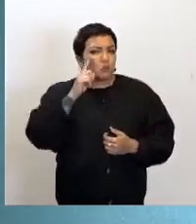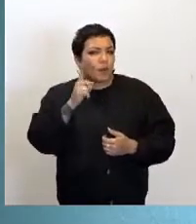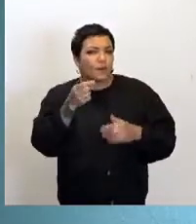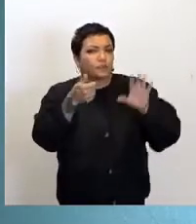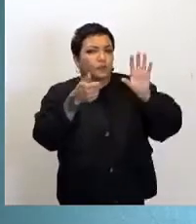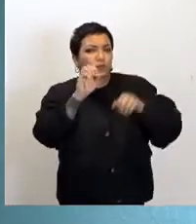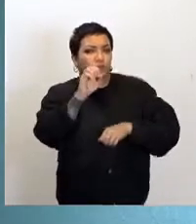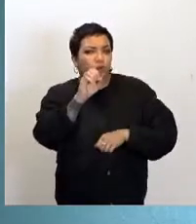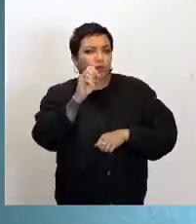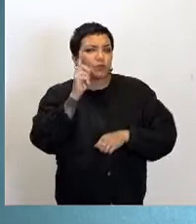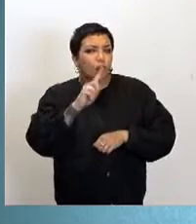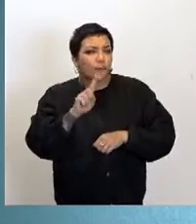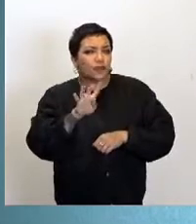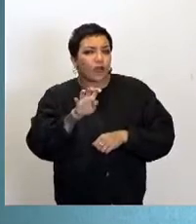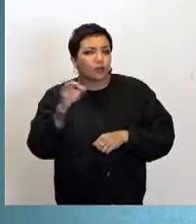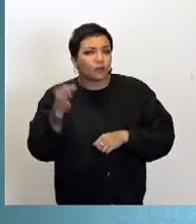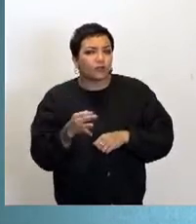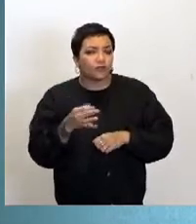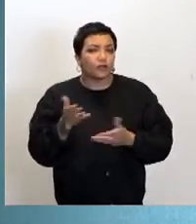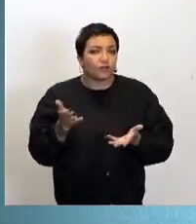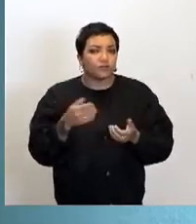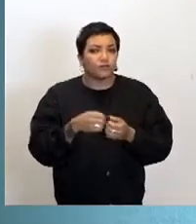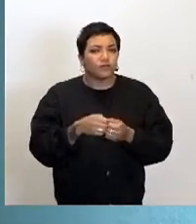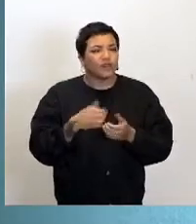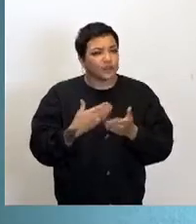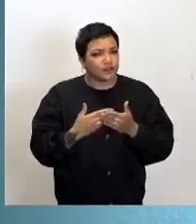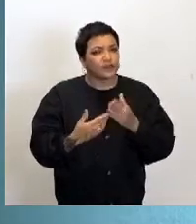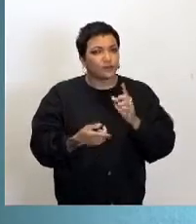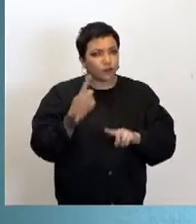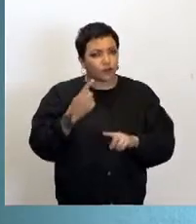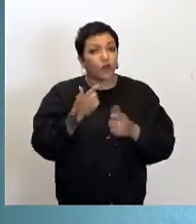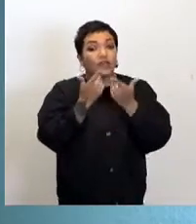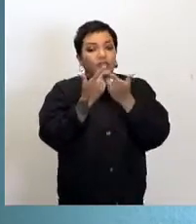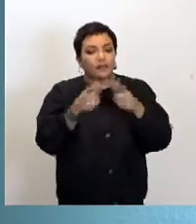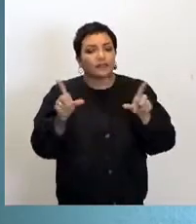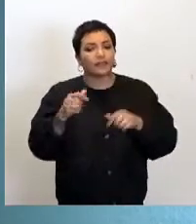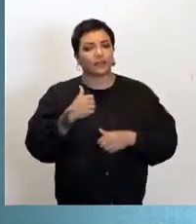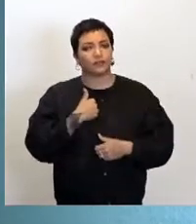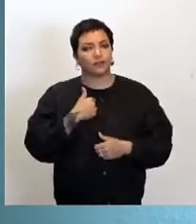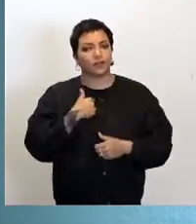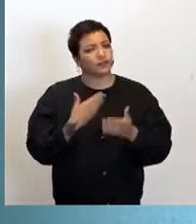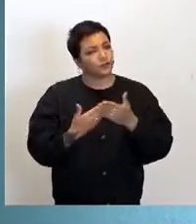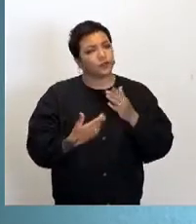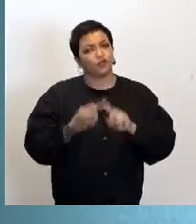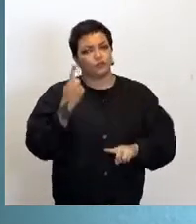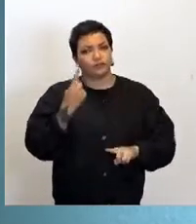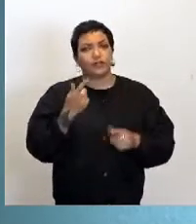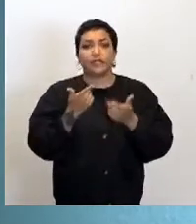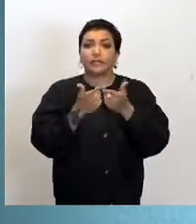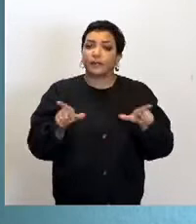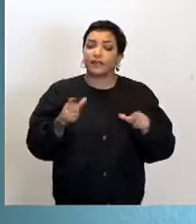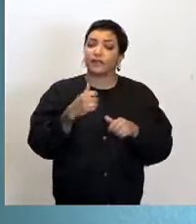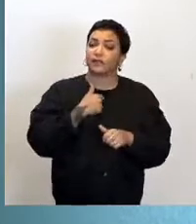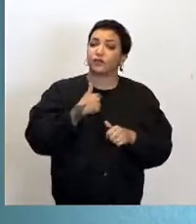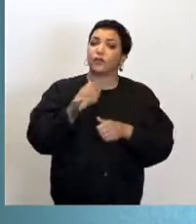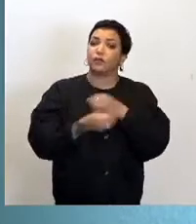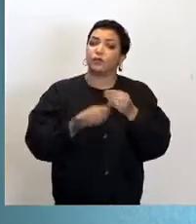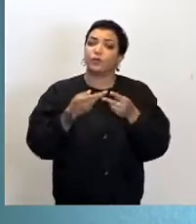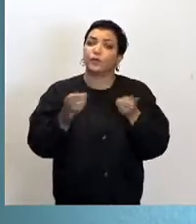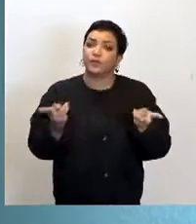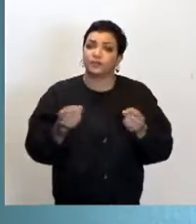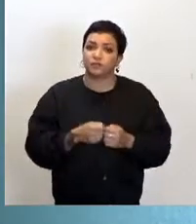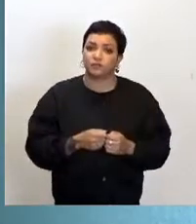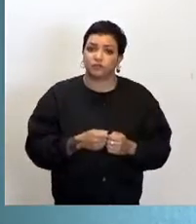question encore une fois de liberté. On est très attaché à la liberté individuelle, les libertés publiques, et que ça soit du plus jeune âge au